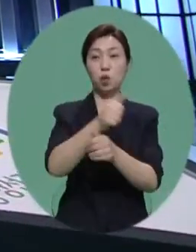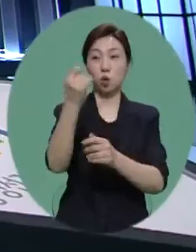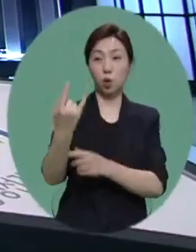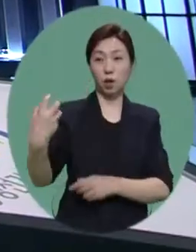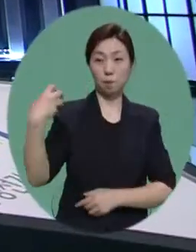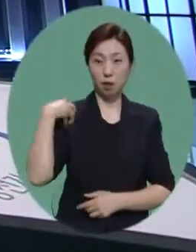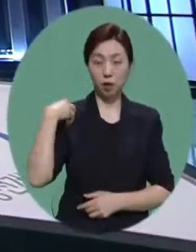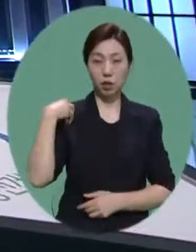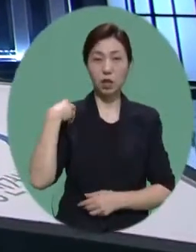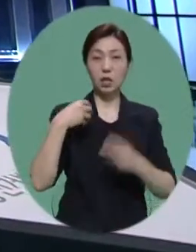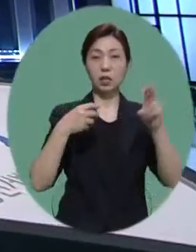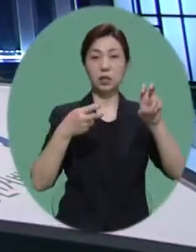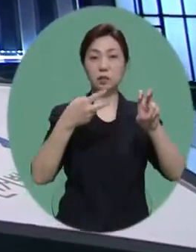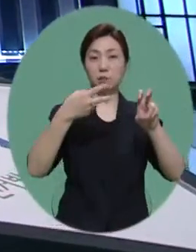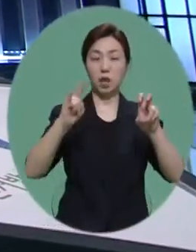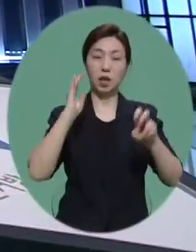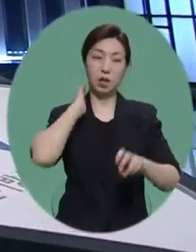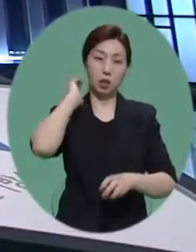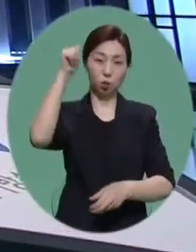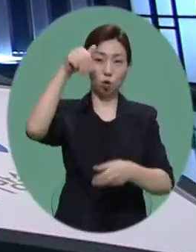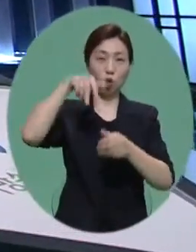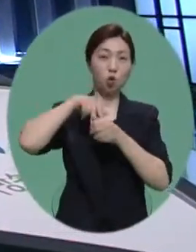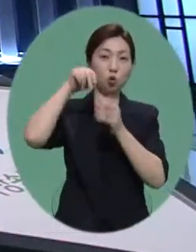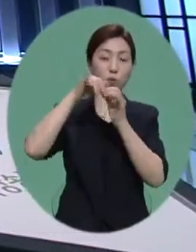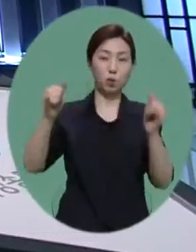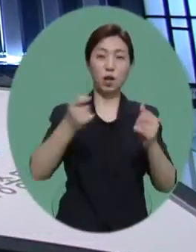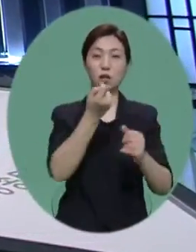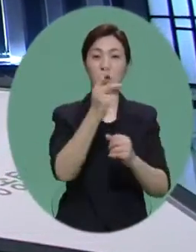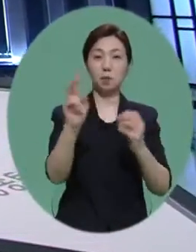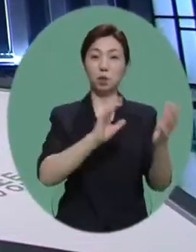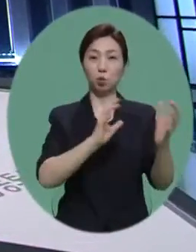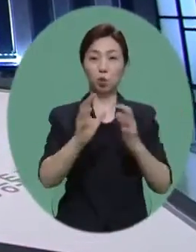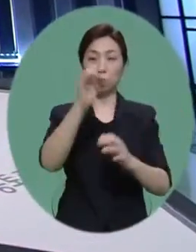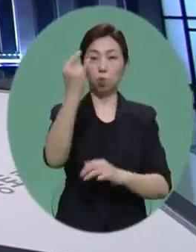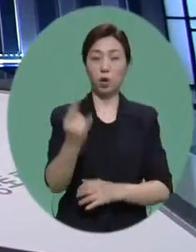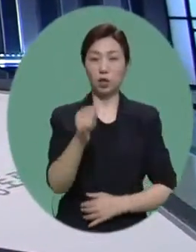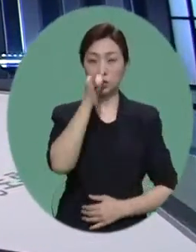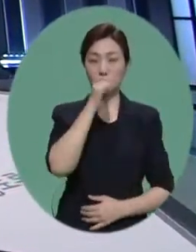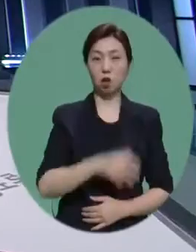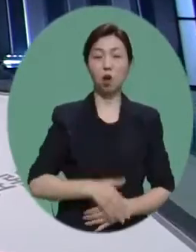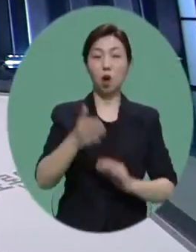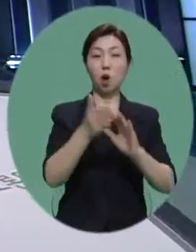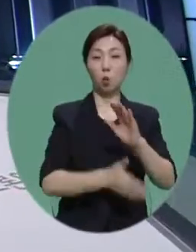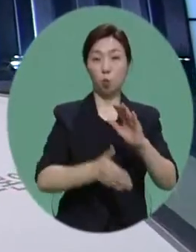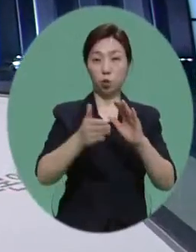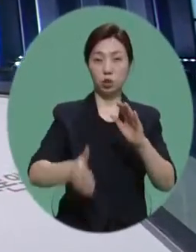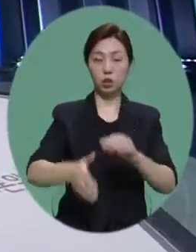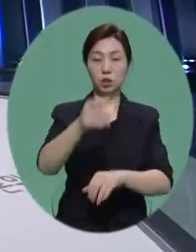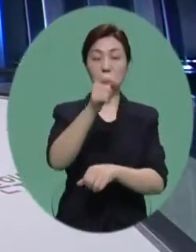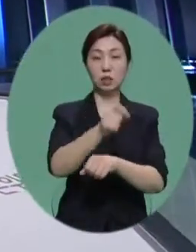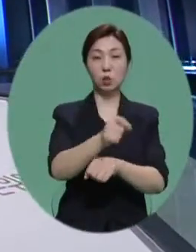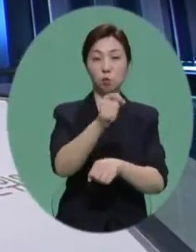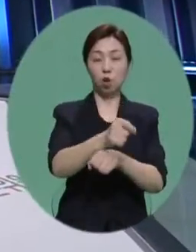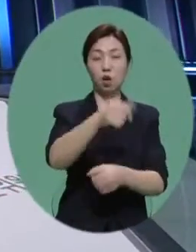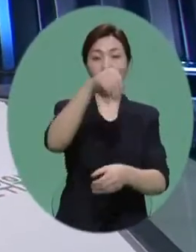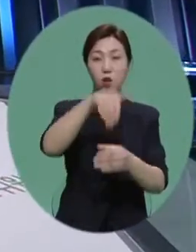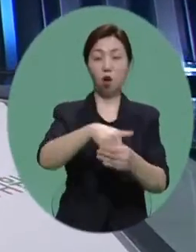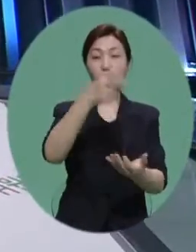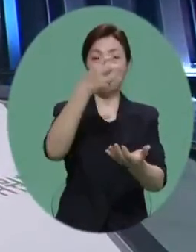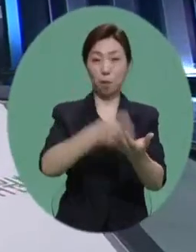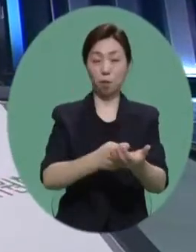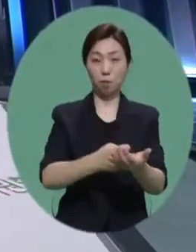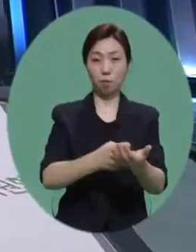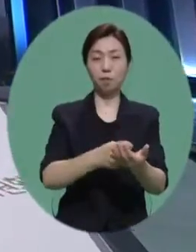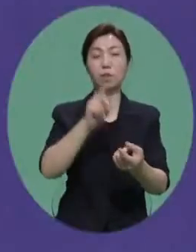보자 토론회를 시청하고 계십니다 이 프로그램은 공직선거 버팔로 12조 이에 따라서 중앙 성금 아솜